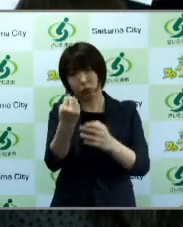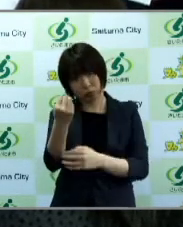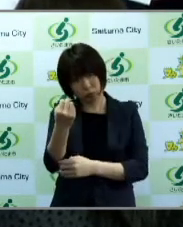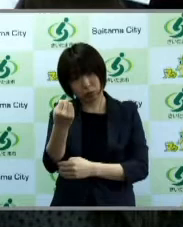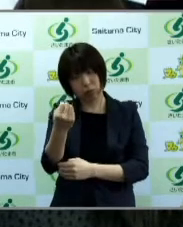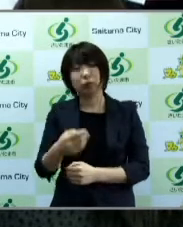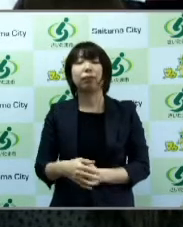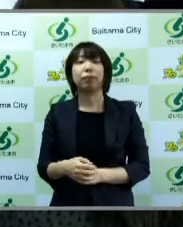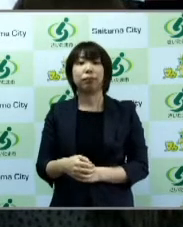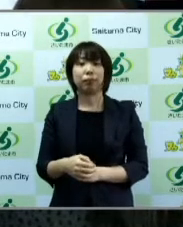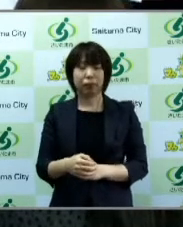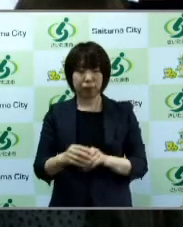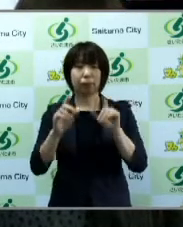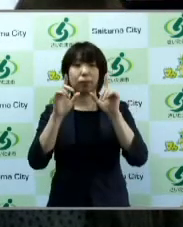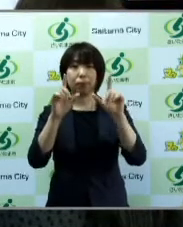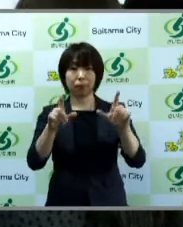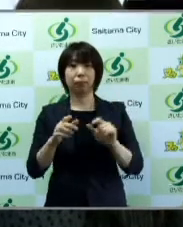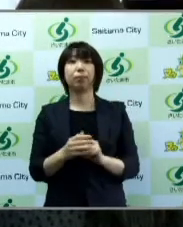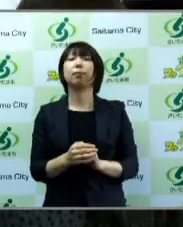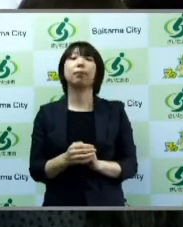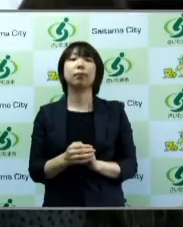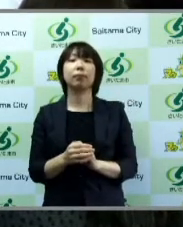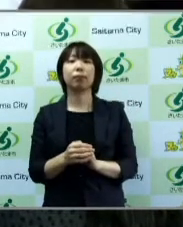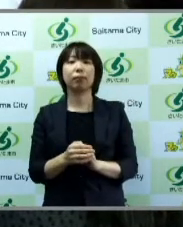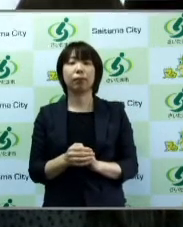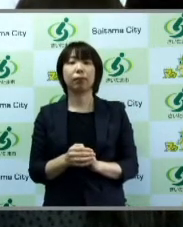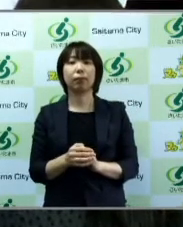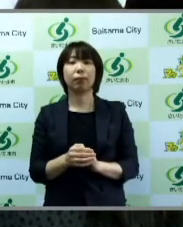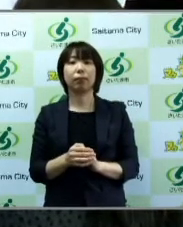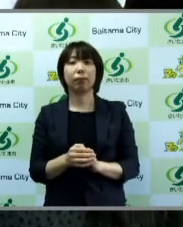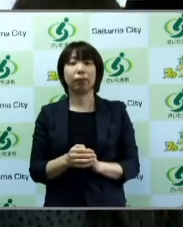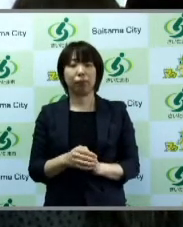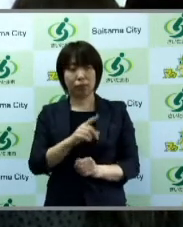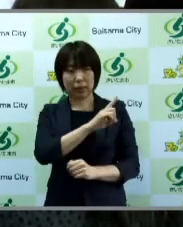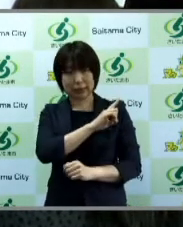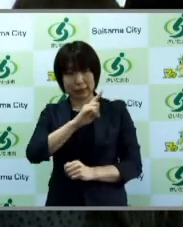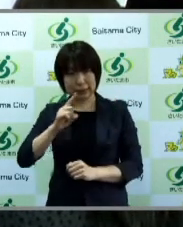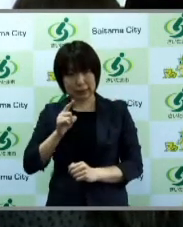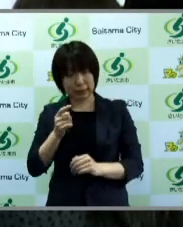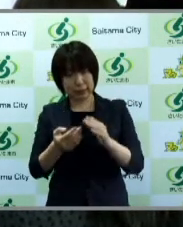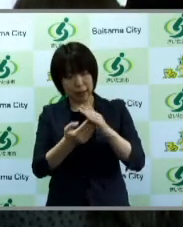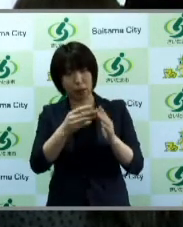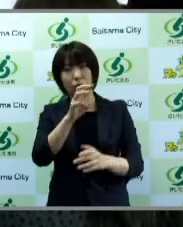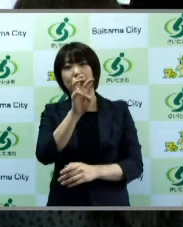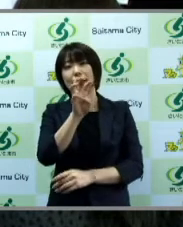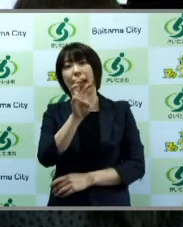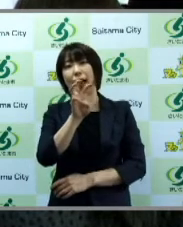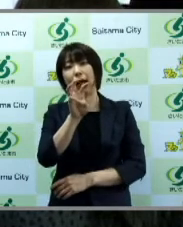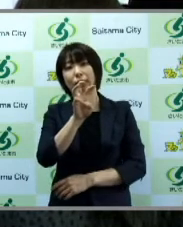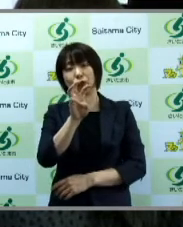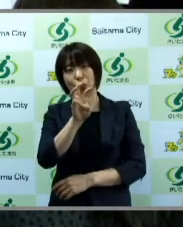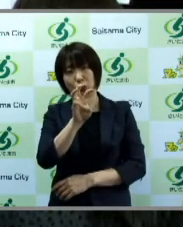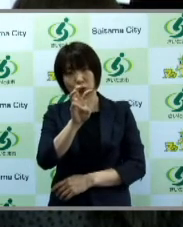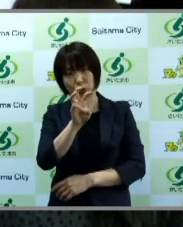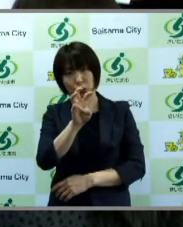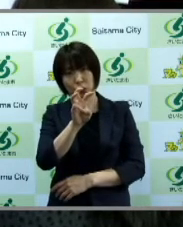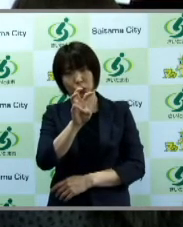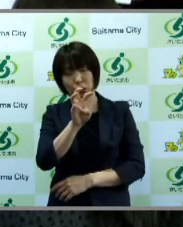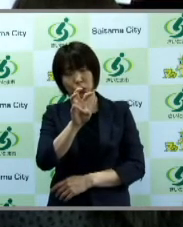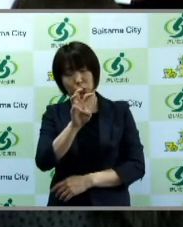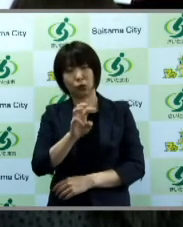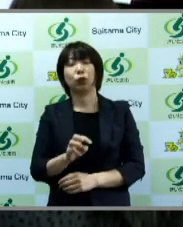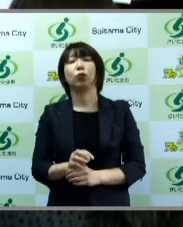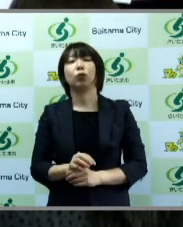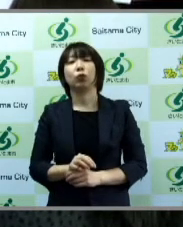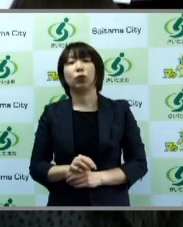まあ、お答え申し上げます。現状ですね、まあ、1日30件程度ということを想定してございますが、